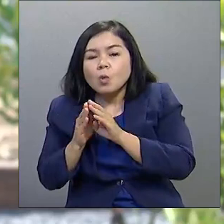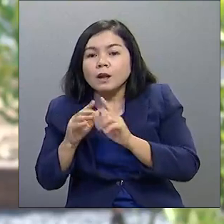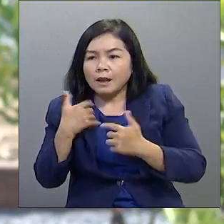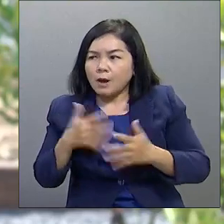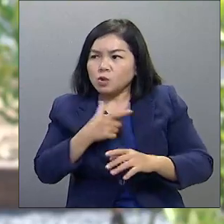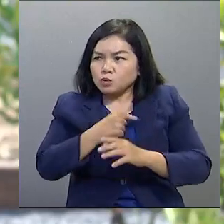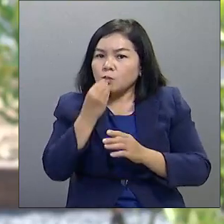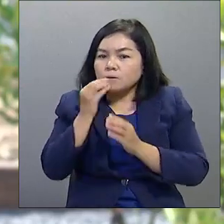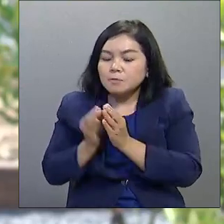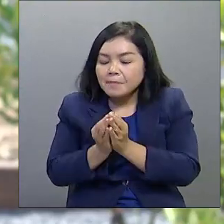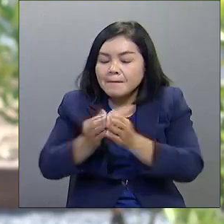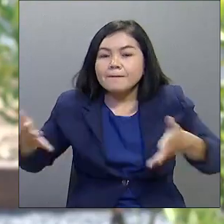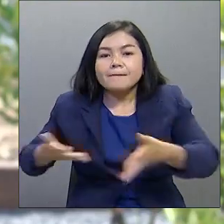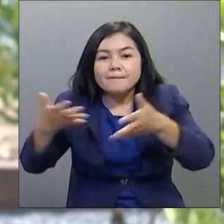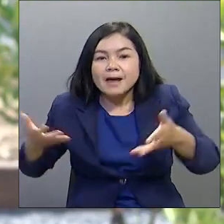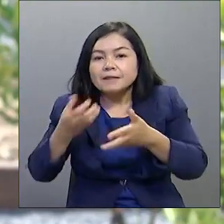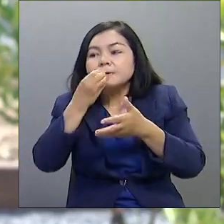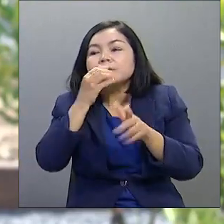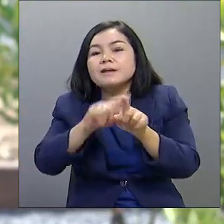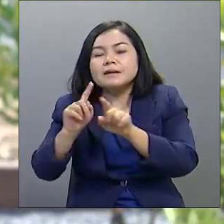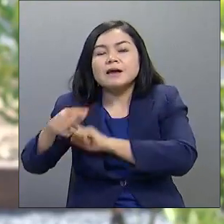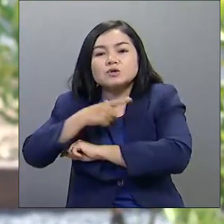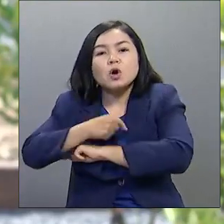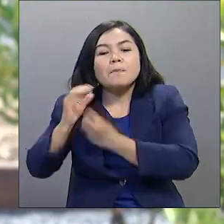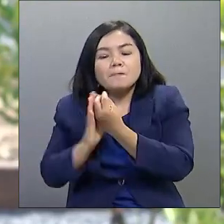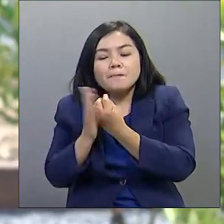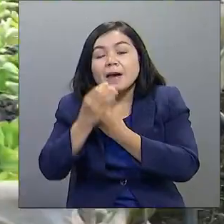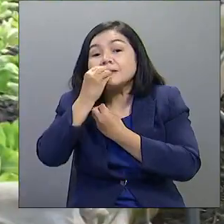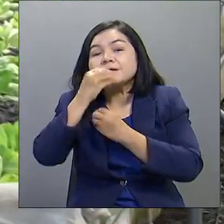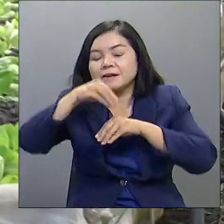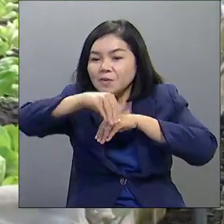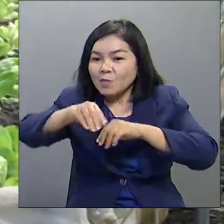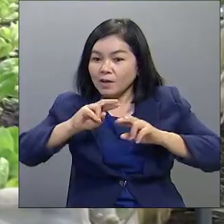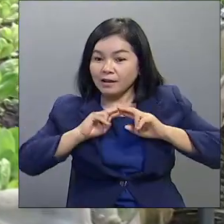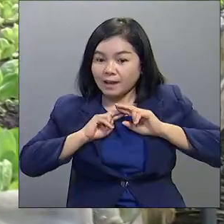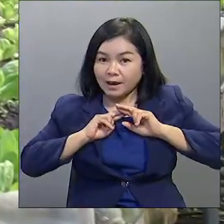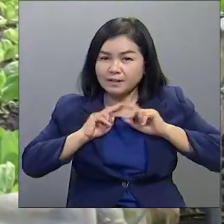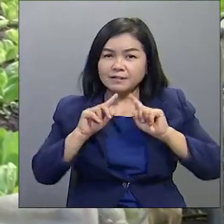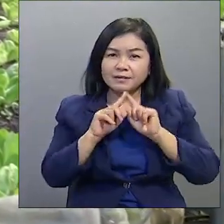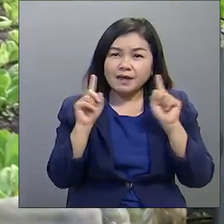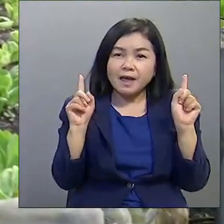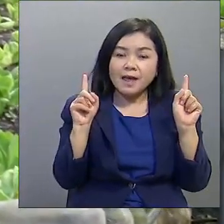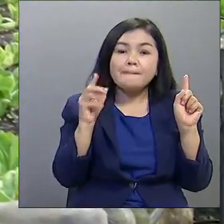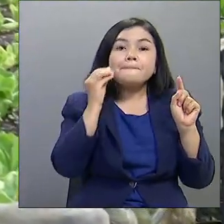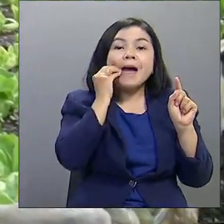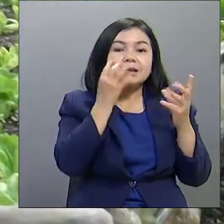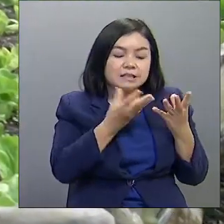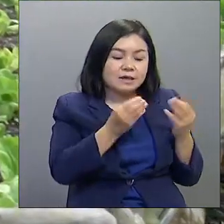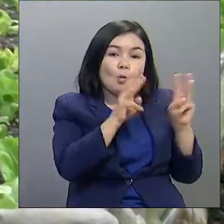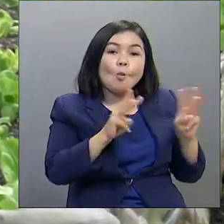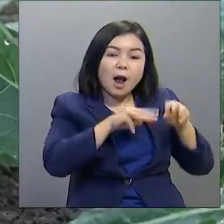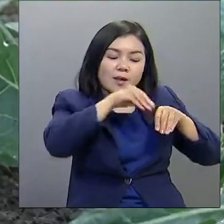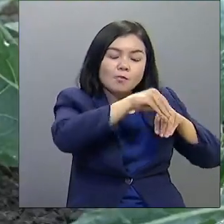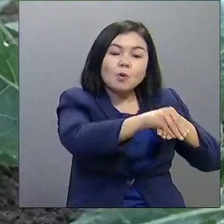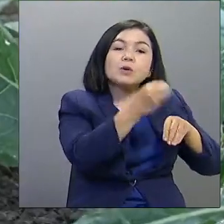ชอบทำกับข้าวแล้วก็เป็นคนชอบปลูกผักทานเองเป็นทุนเดิมแต่ว่าเดิมแบบปลูกแค่หลังบ้านที่เราอยู่ค่ะ